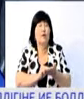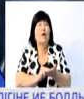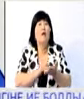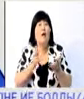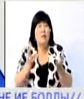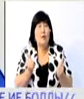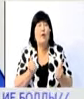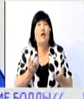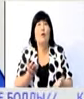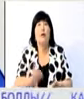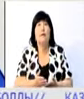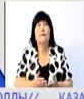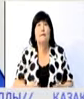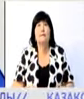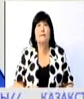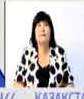мойындалуы.